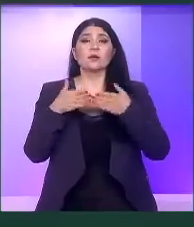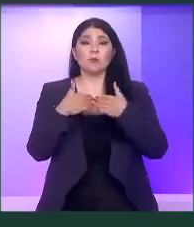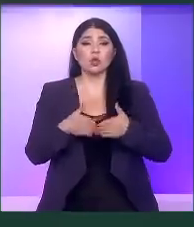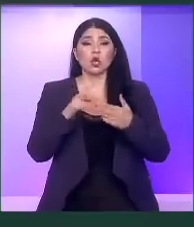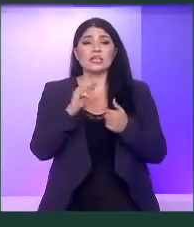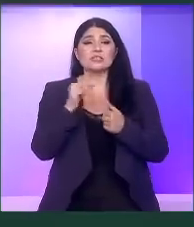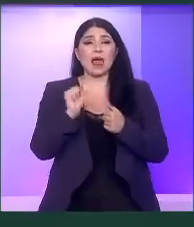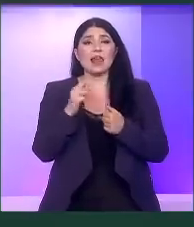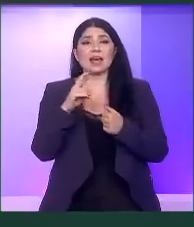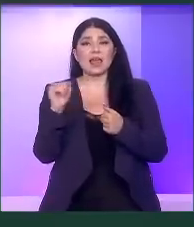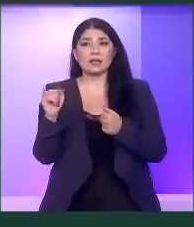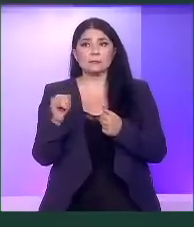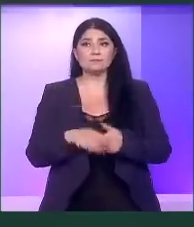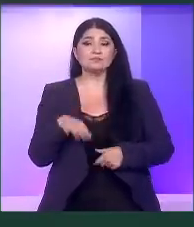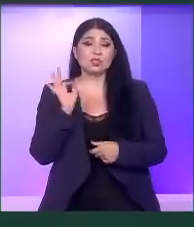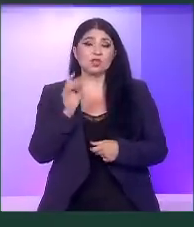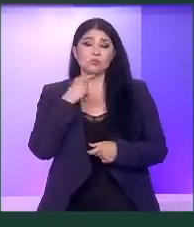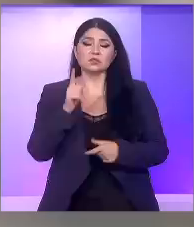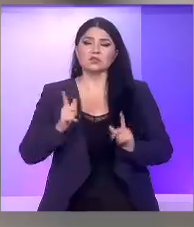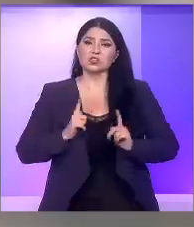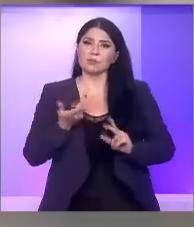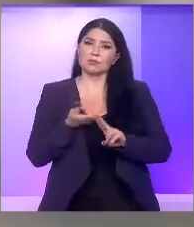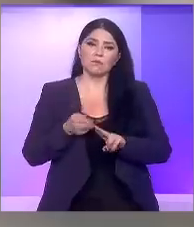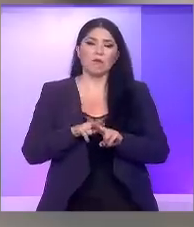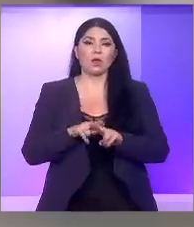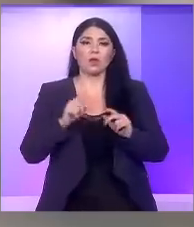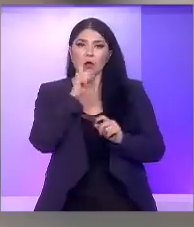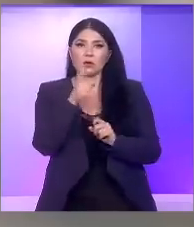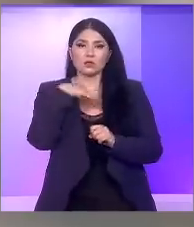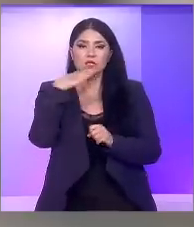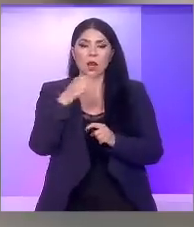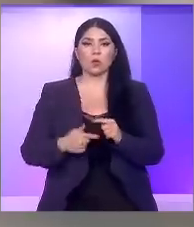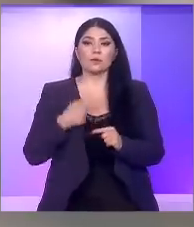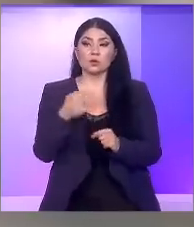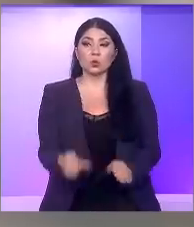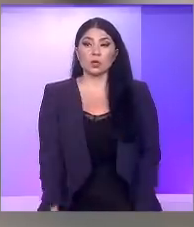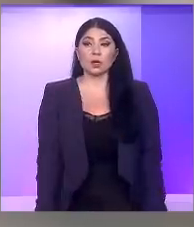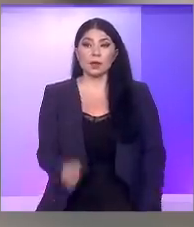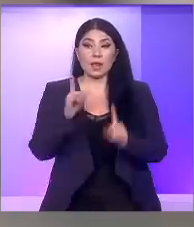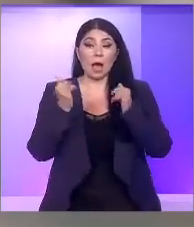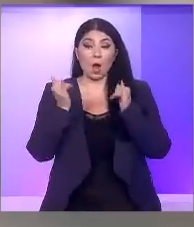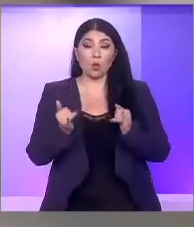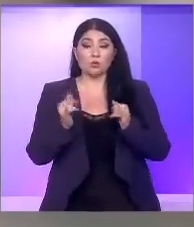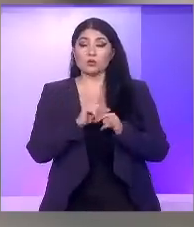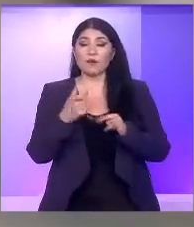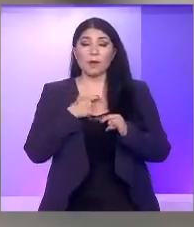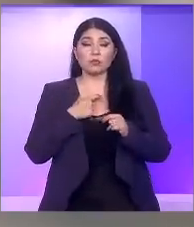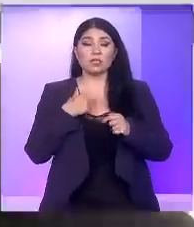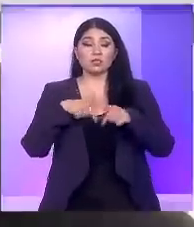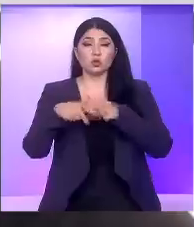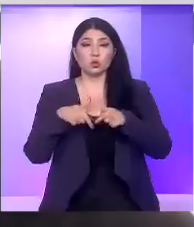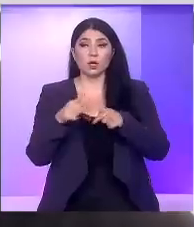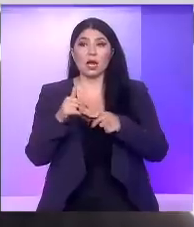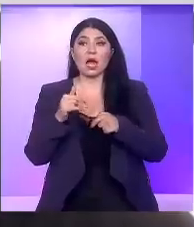din agricultură spun că se așteaptă la tensiuni și mai mari în următoarele zile. În acest moment, dacă se taie ruta Reni-Izmail, Ucraina